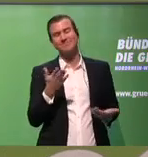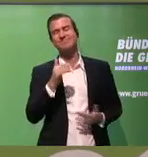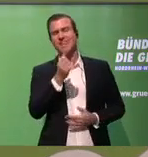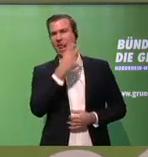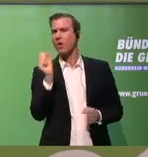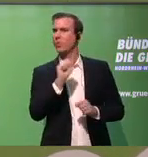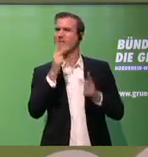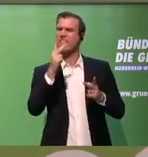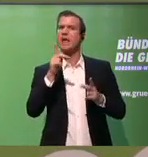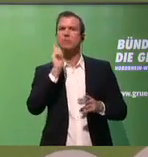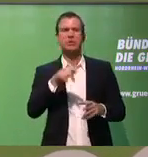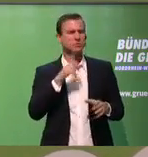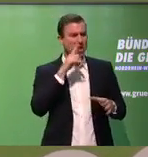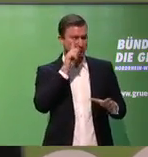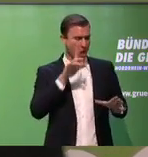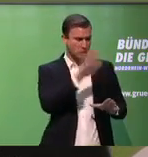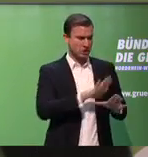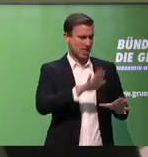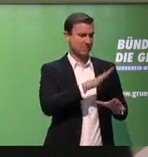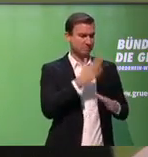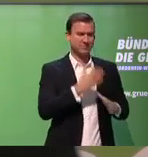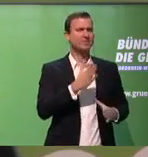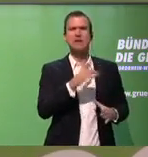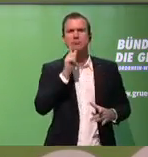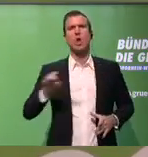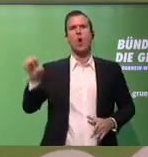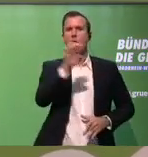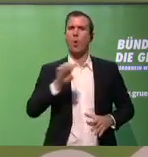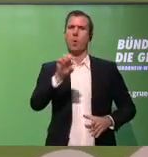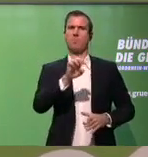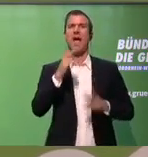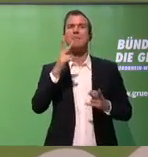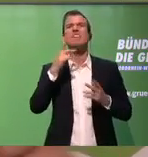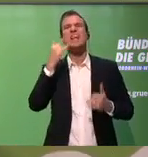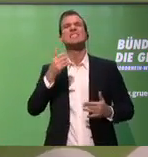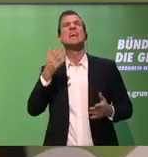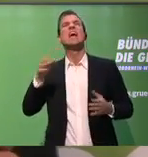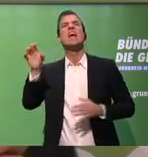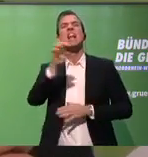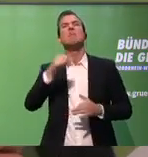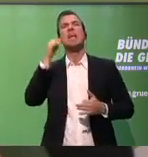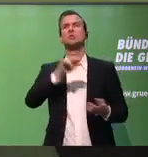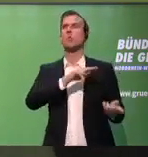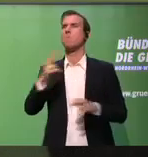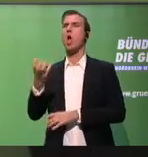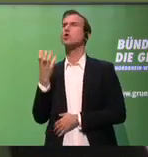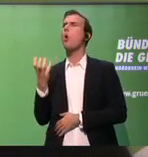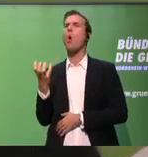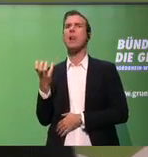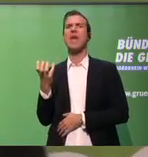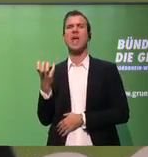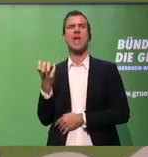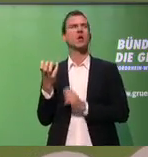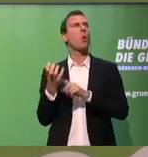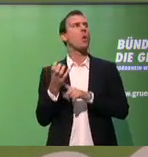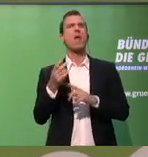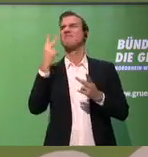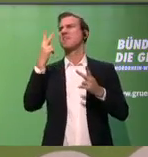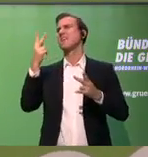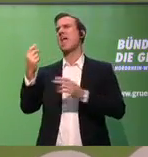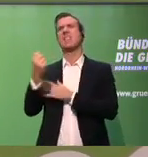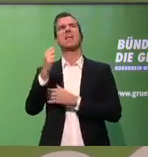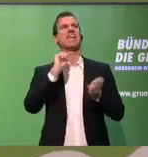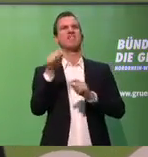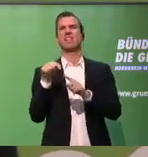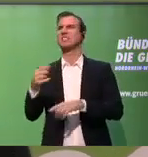auf die europäische Ebene holen. Und wir müssen aber aufpassen, dass jetzt nicht der Klimakiller Kohle auf einmal die Rettung der Energiewende